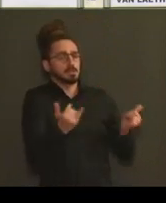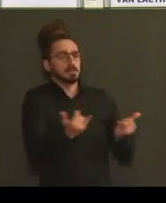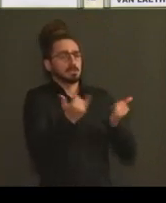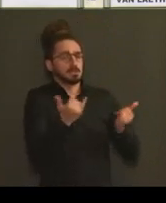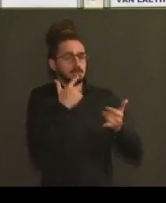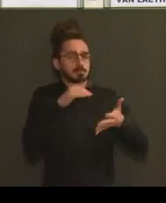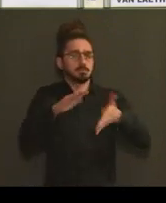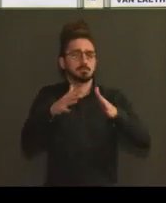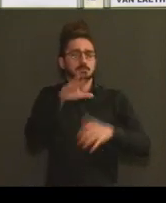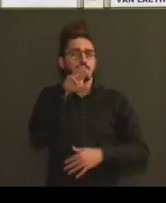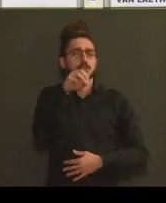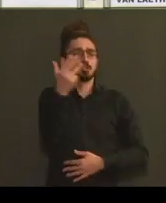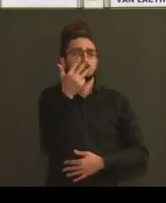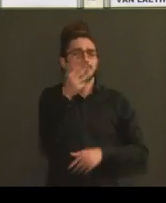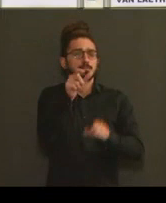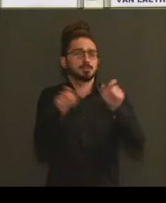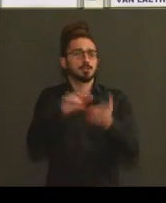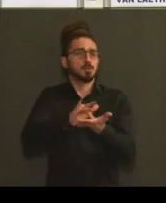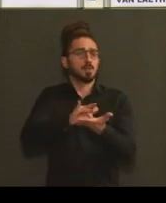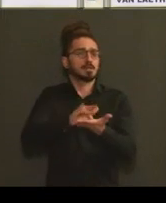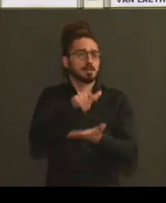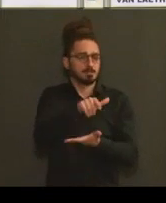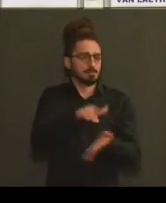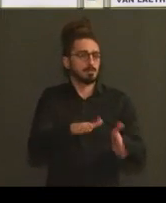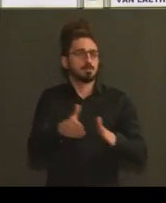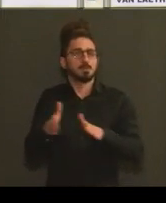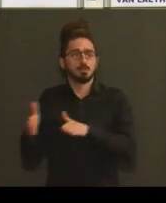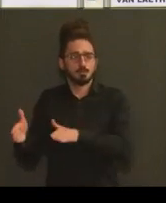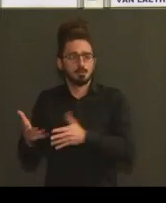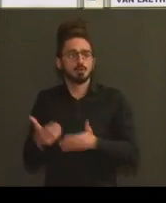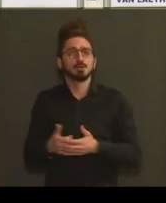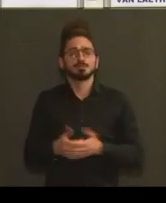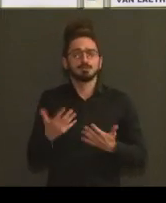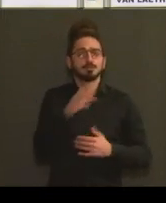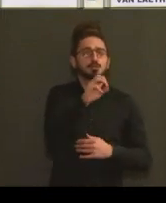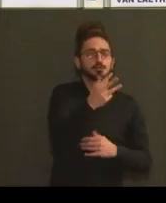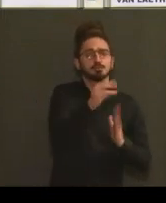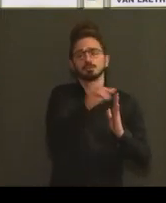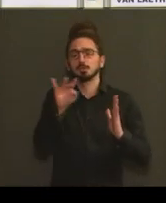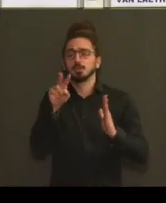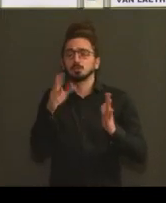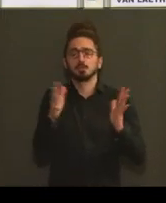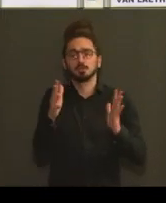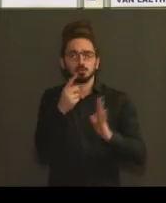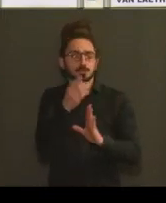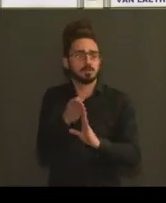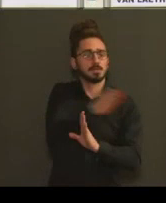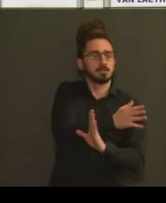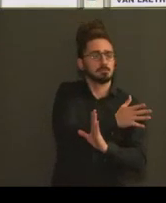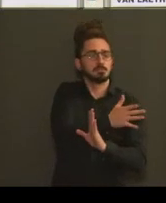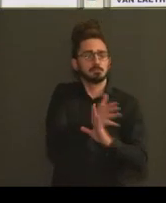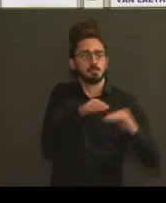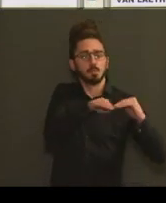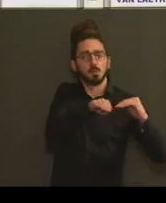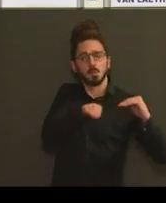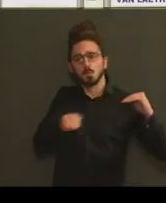nouveau qu'on est entre 39 et 42 décès par jour depuis déjà un certain temps. Ce nombre de décès est 8% de moins que ce